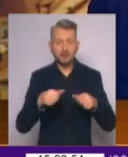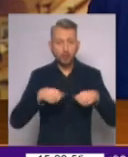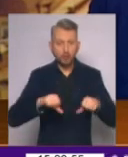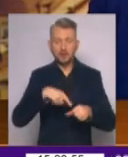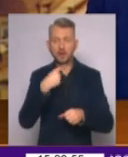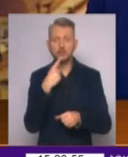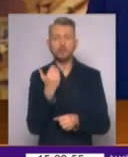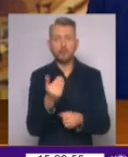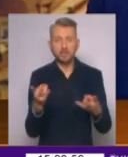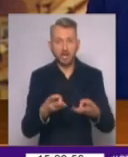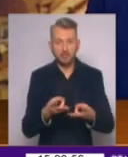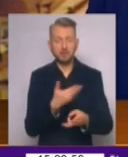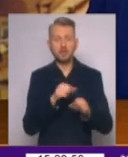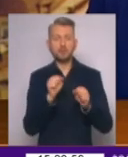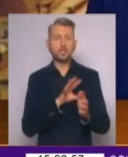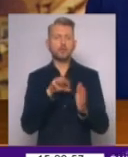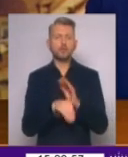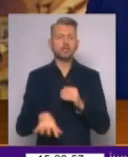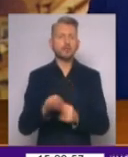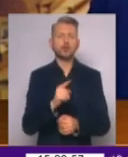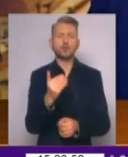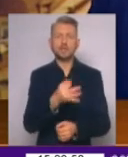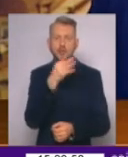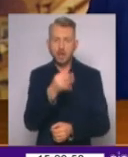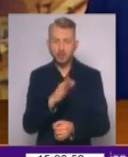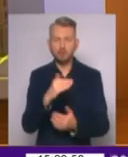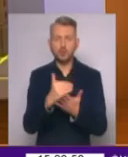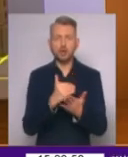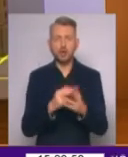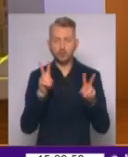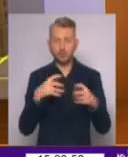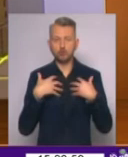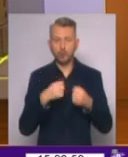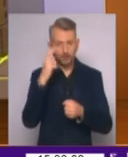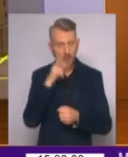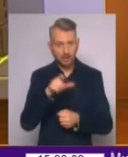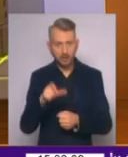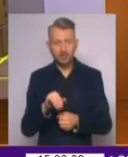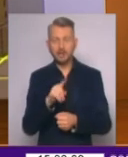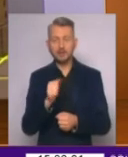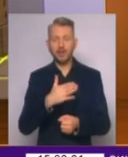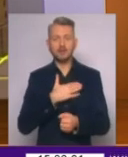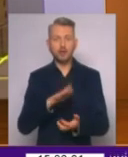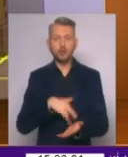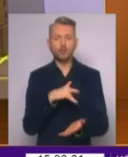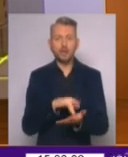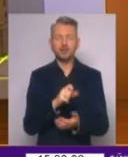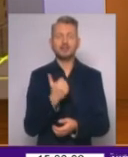що вам треба. Ми можемо включити все, що ви скажете, в програму «Здоров'я киян». Угу. І за наші комунальні,